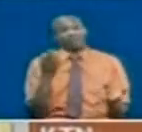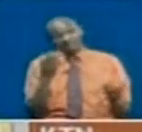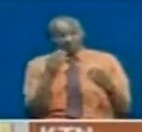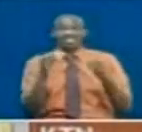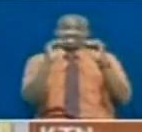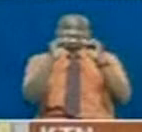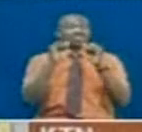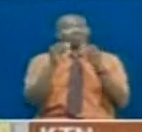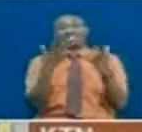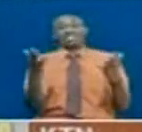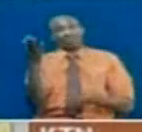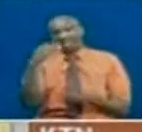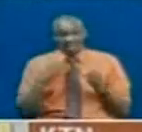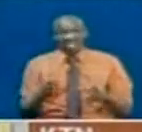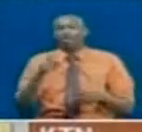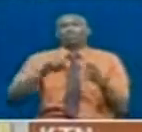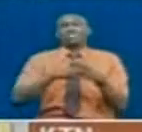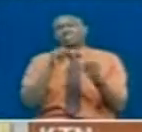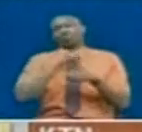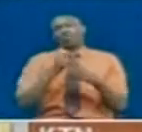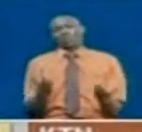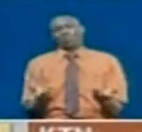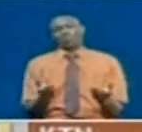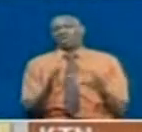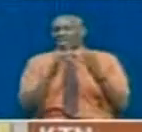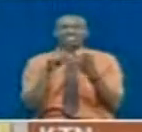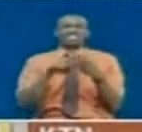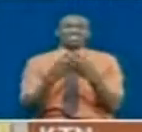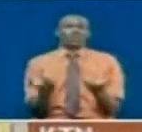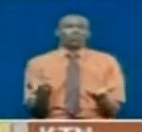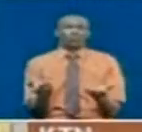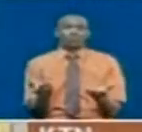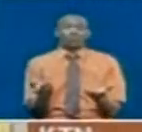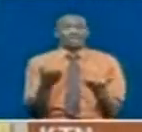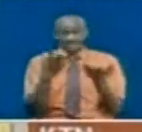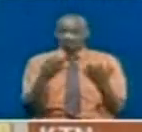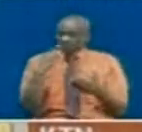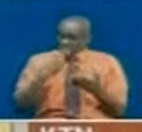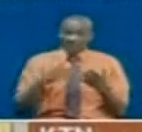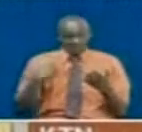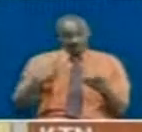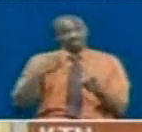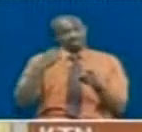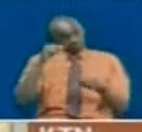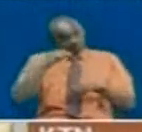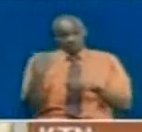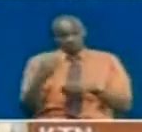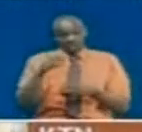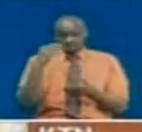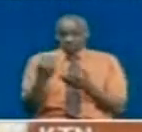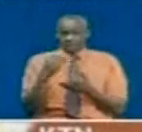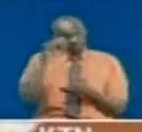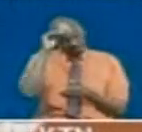teaching material, how would you start classes? Idadi ya wanafunzi itaongezeka. Je, ya